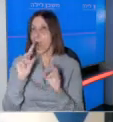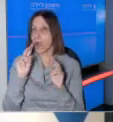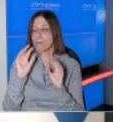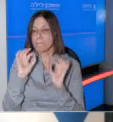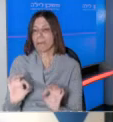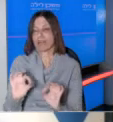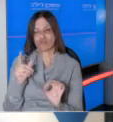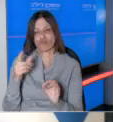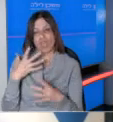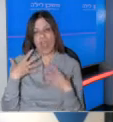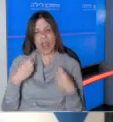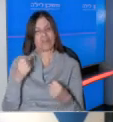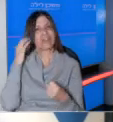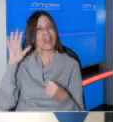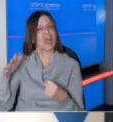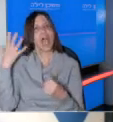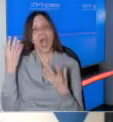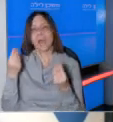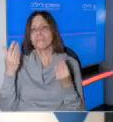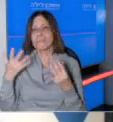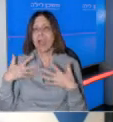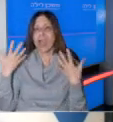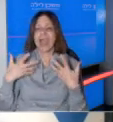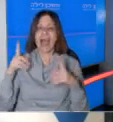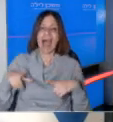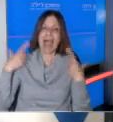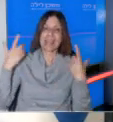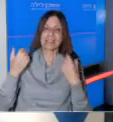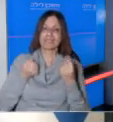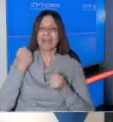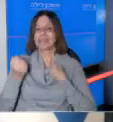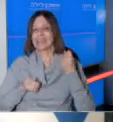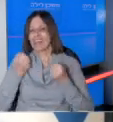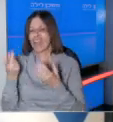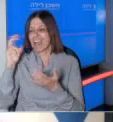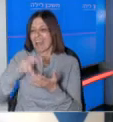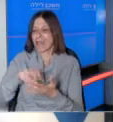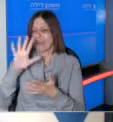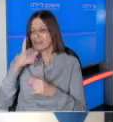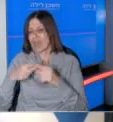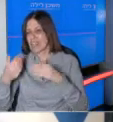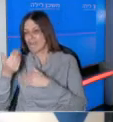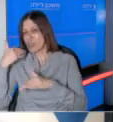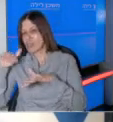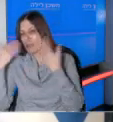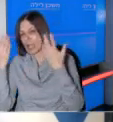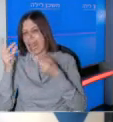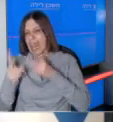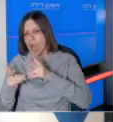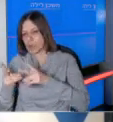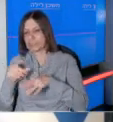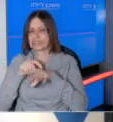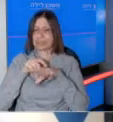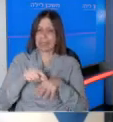החלימה. מילדה שהייתה מלאת חיים ואנרגיה, ילדה שהייתה קמה בחמש וחצי לפנות בוקר לרוץ,